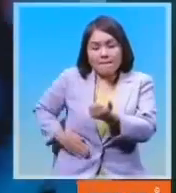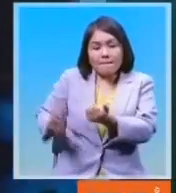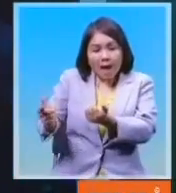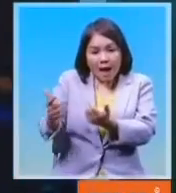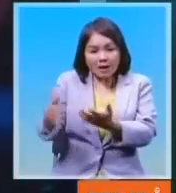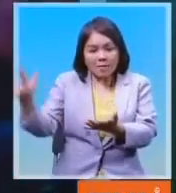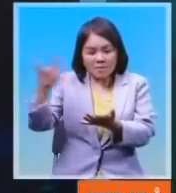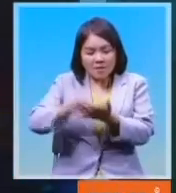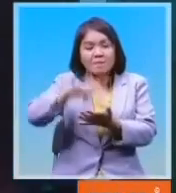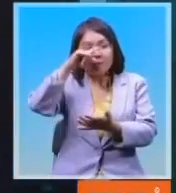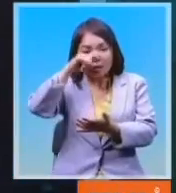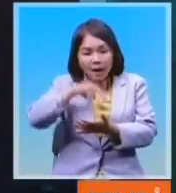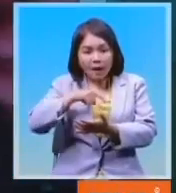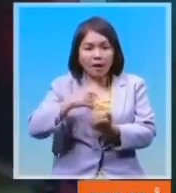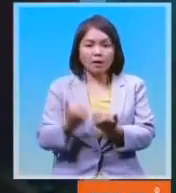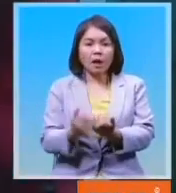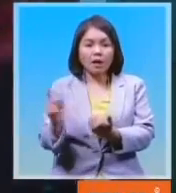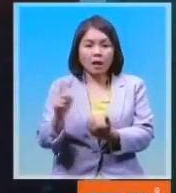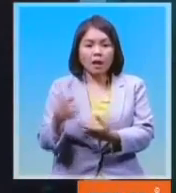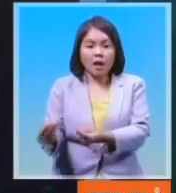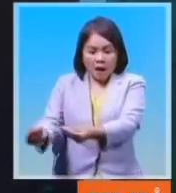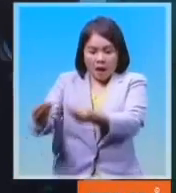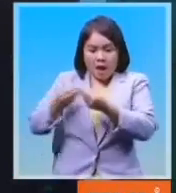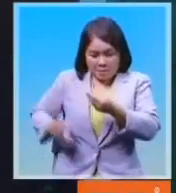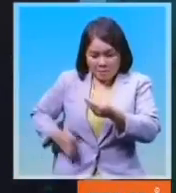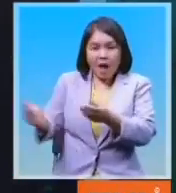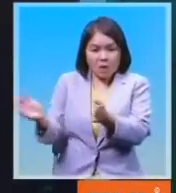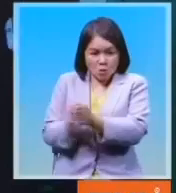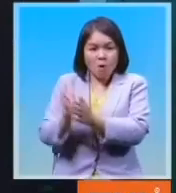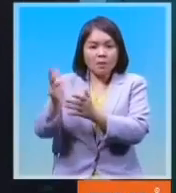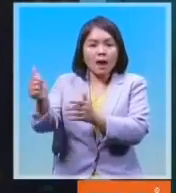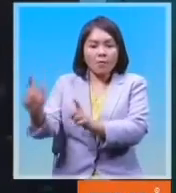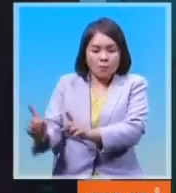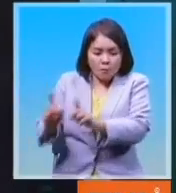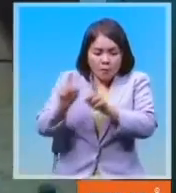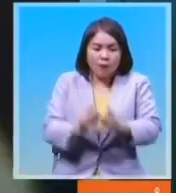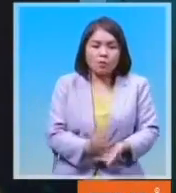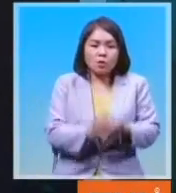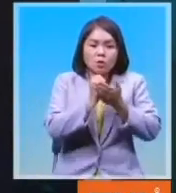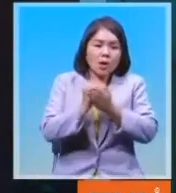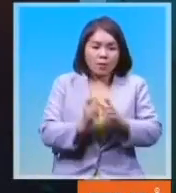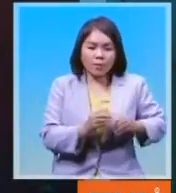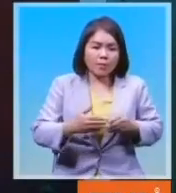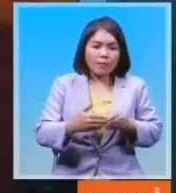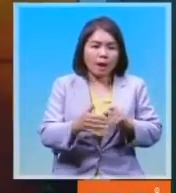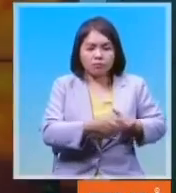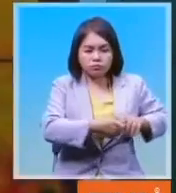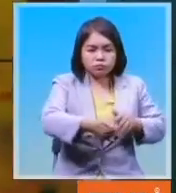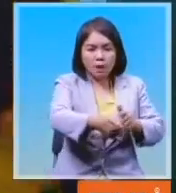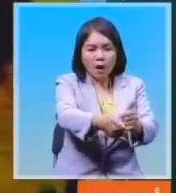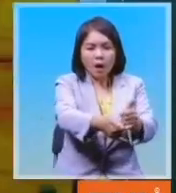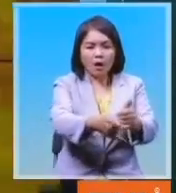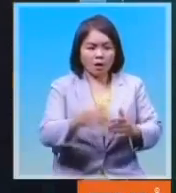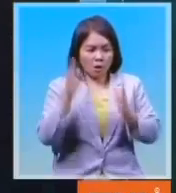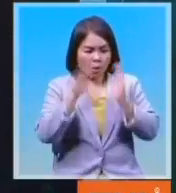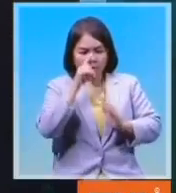พอกลับมาประเทศไทยเขายกลูเตอร์ให้มาด้วยก็นำลูเตอร์เนี่ยมาช่วยนำทางในประเทศไทยแต่ว่าคนไทยยังไม่ค่อย